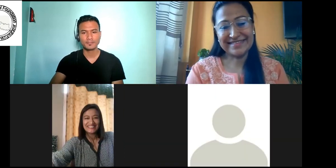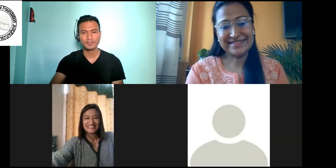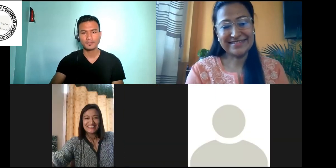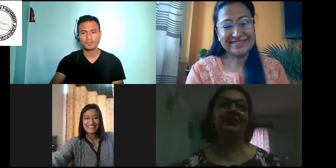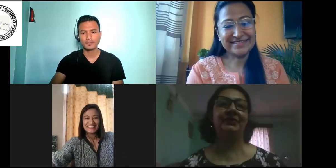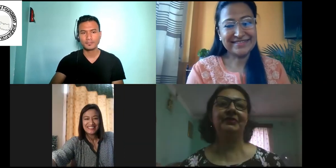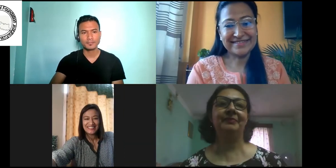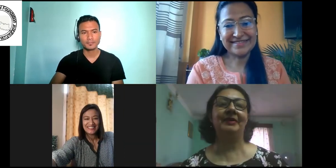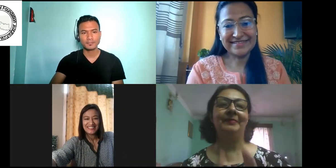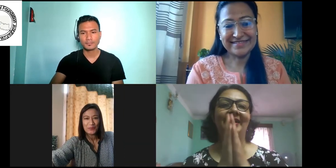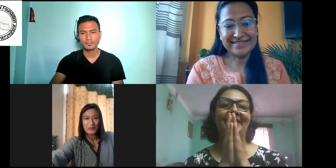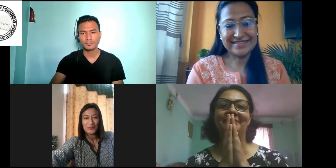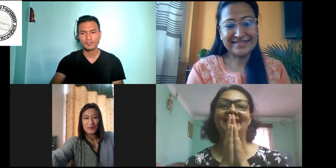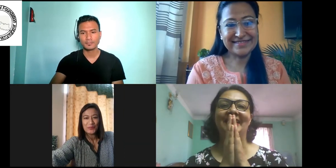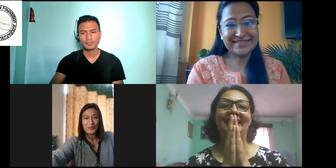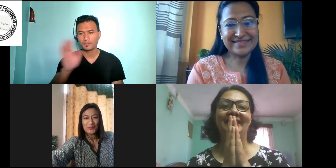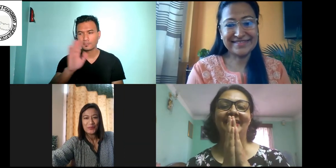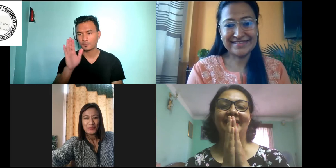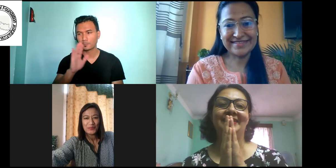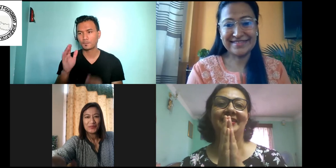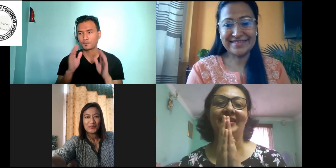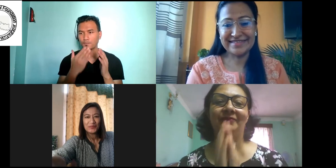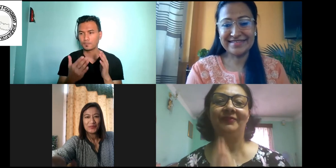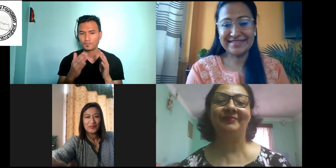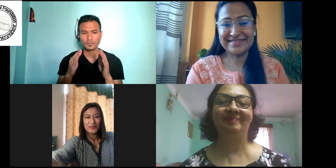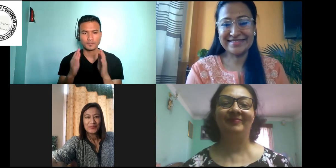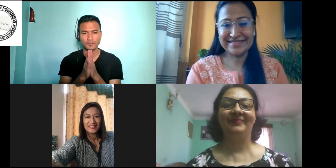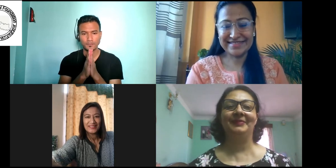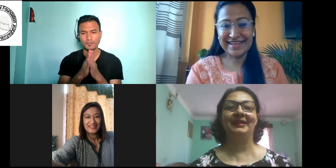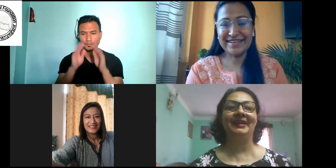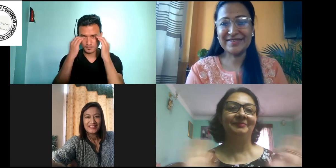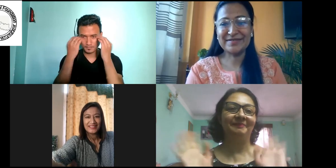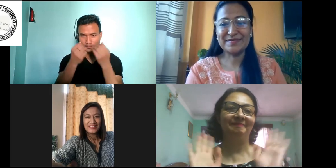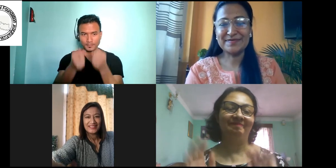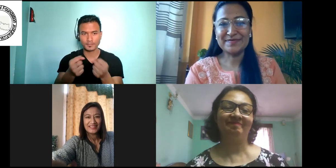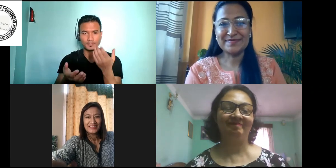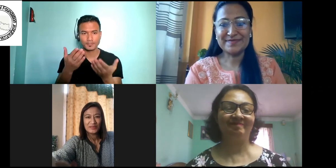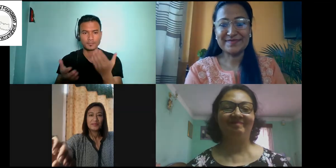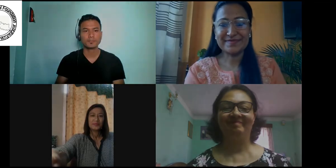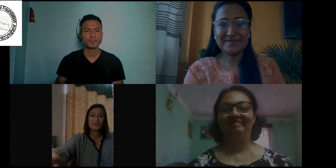थ्याङ्क यू, बाई बाई, नमस्ते, स्टे सेफ, बाई बाई.